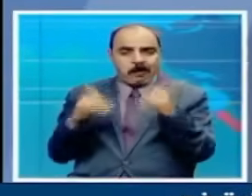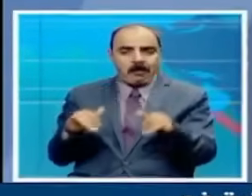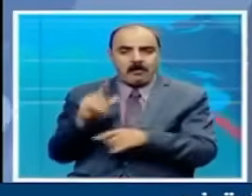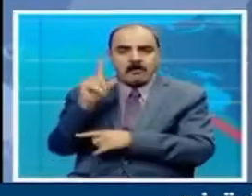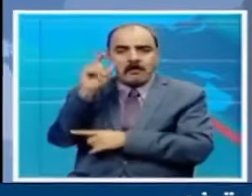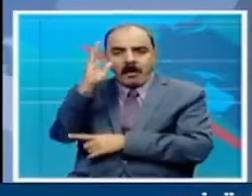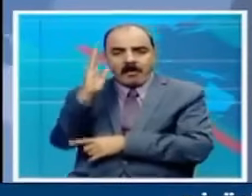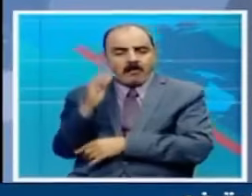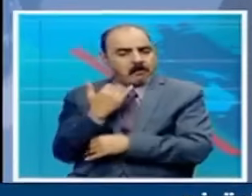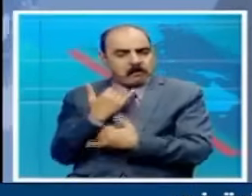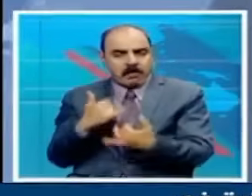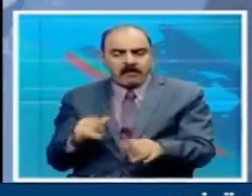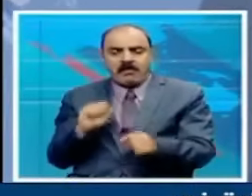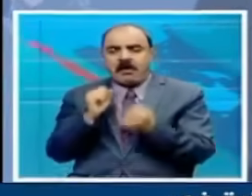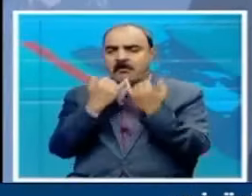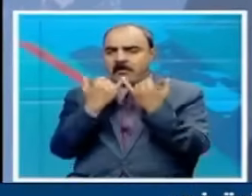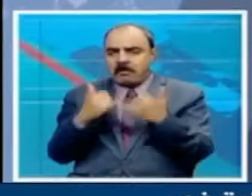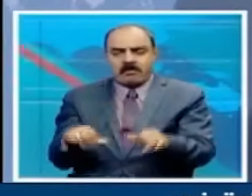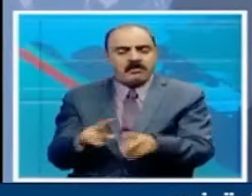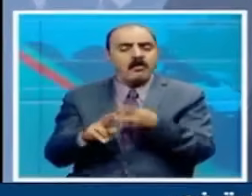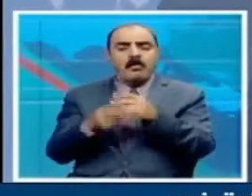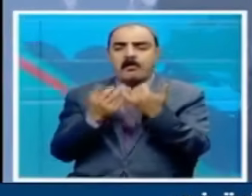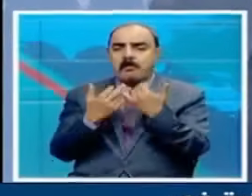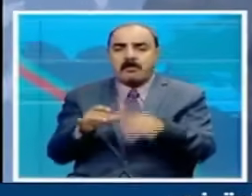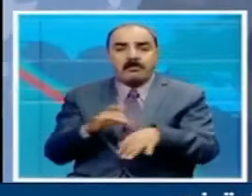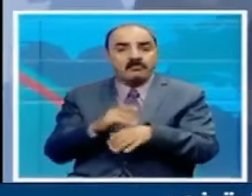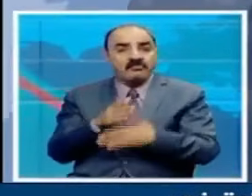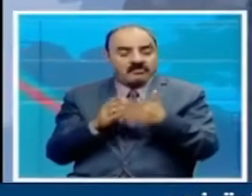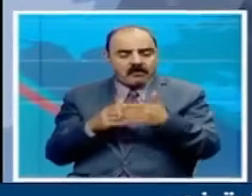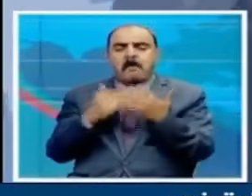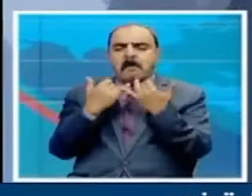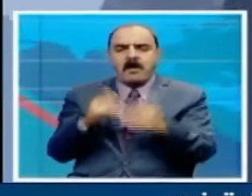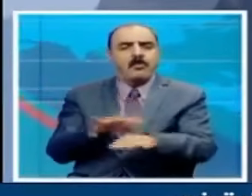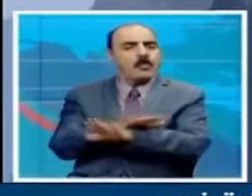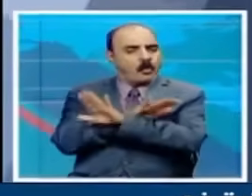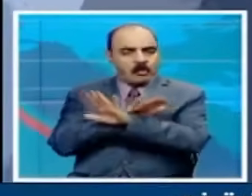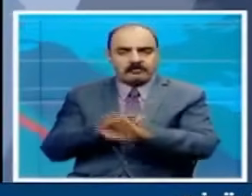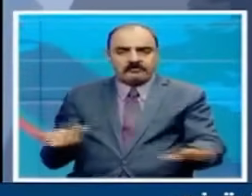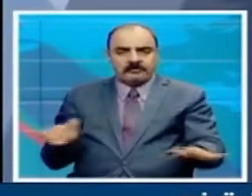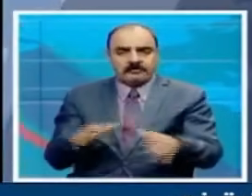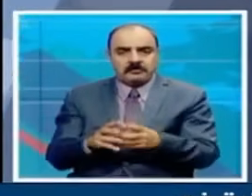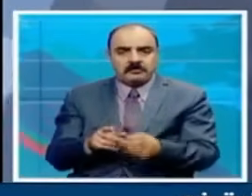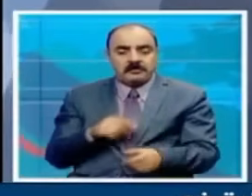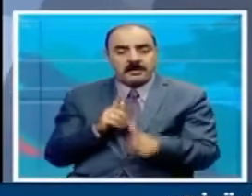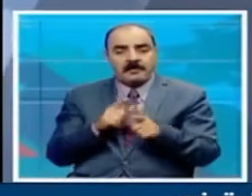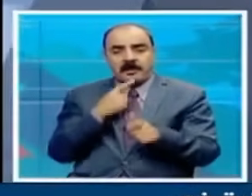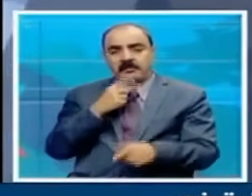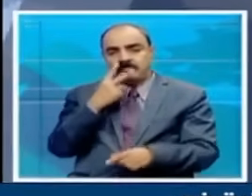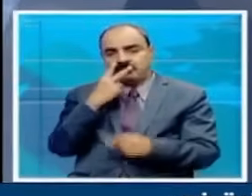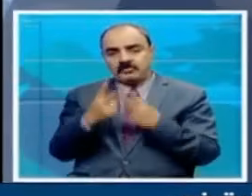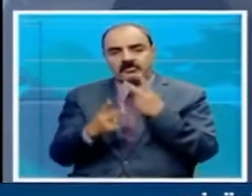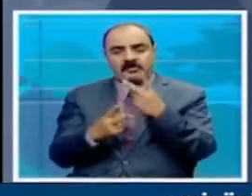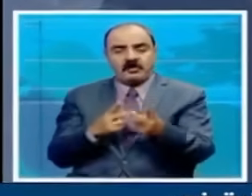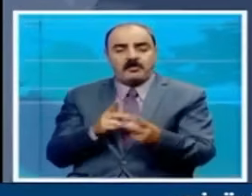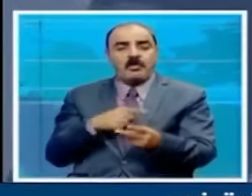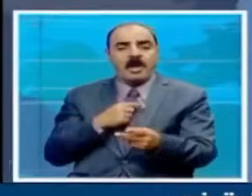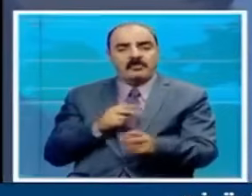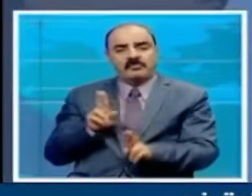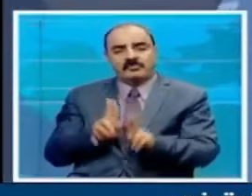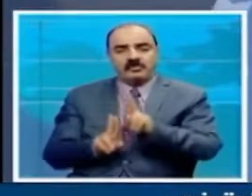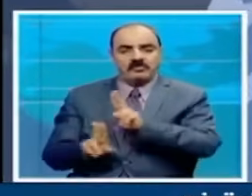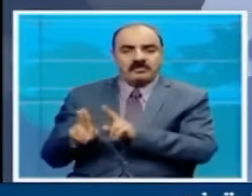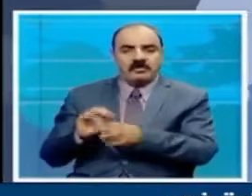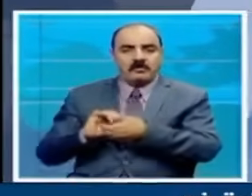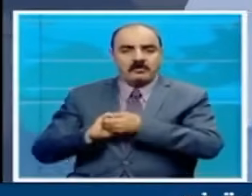بالبنية التحتية والمنظومة الخدمية والمستشفيات في القطاع. من جانبه، أكد المبعوث الأمريكي الحرص على